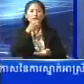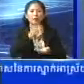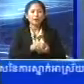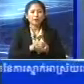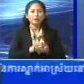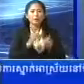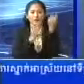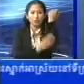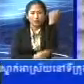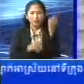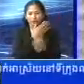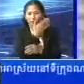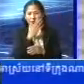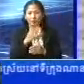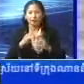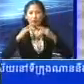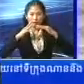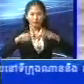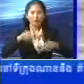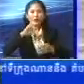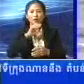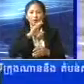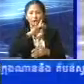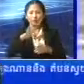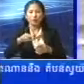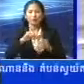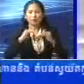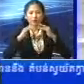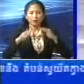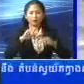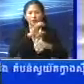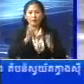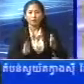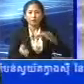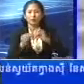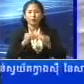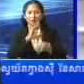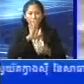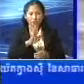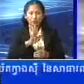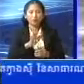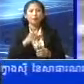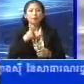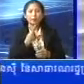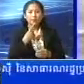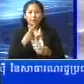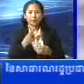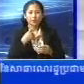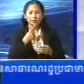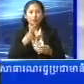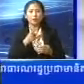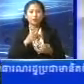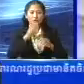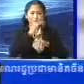ខេត្តស្វាយរៀងតំបន់មាត់សមុទ្រមានខេត្តកំពតនិងខេត្តព្រះសីហនុព្រមទាំងក្របផ្លូវជាតិលេខ4សេចក្តីដែលបានជម្រាបជូនខាងលើសូម